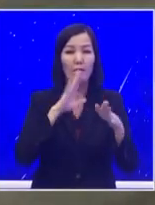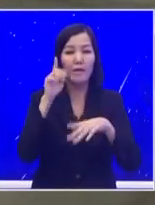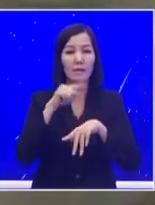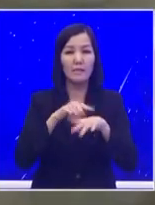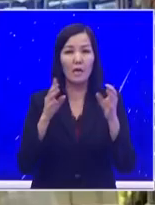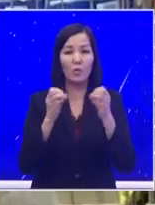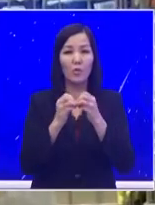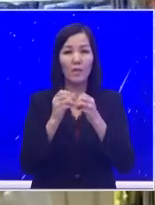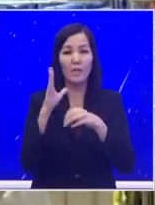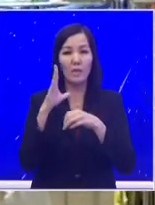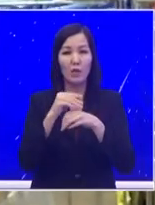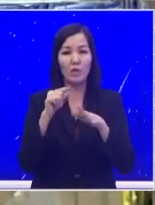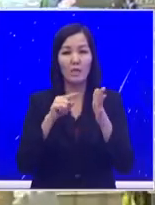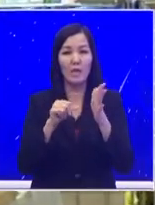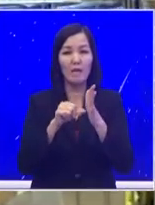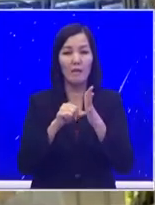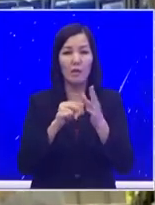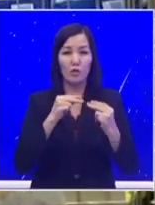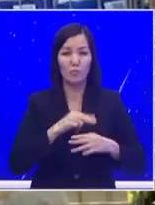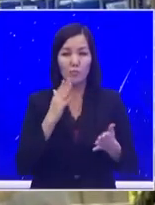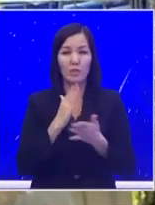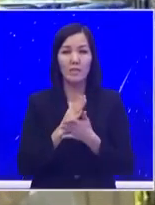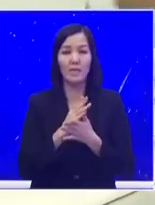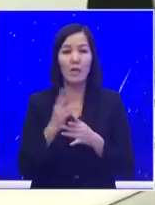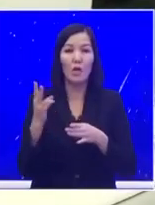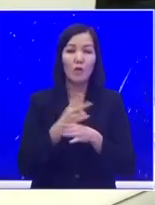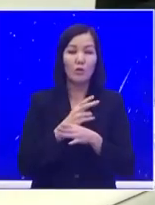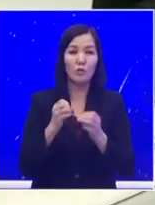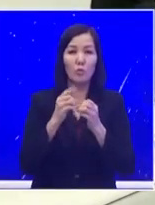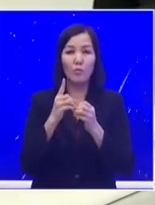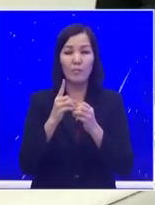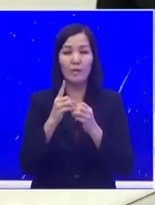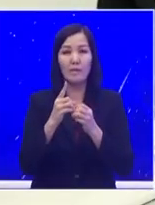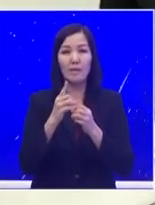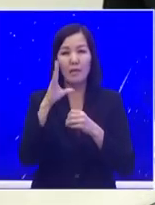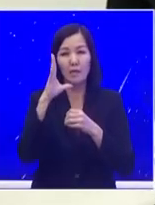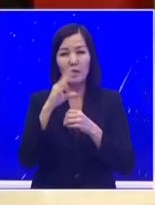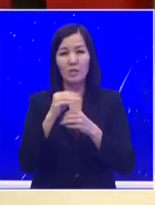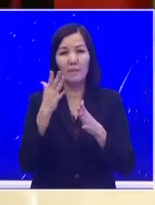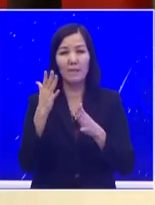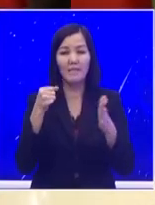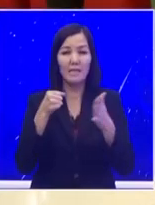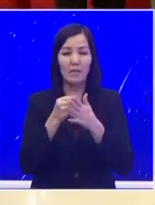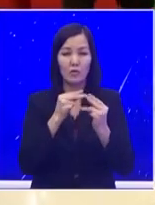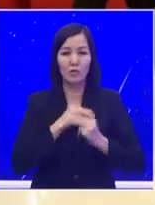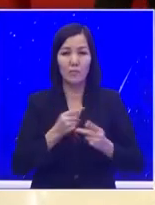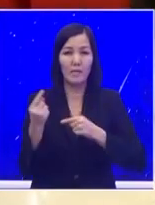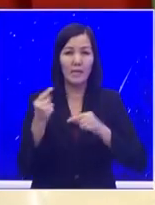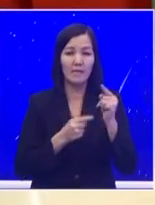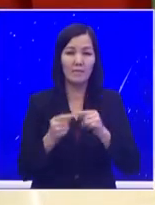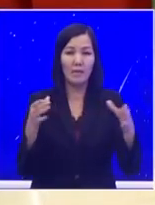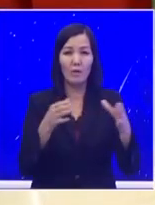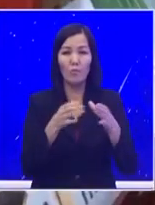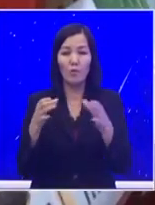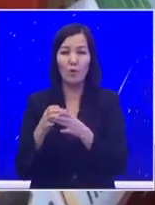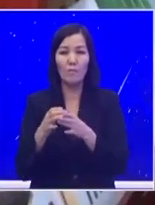10-нан кешкі 6-ға дейін жұмыс істейді. Басқа базарлар түскі 11 мен кешкі 5 аралығында. Көпшілікке қалалық кәсіпкерлік бөлімі мен